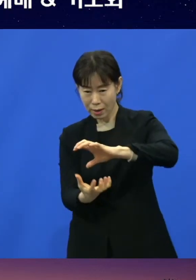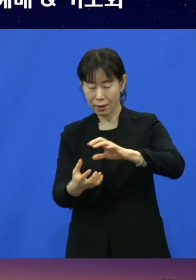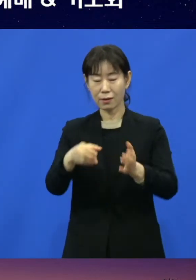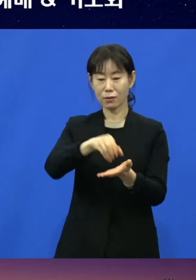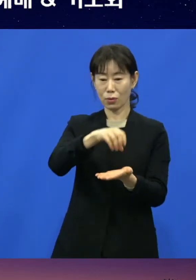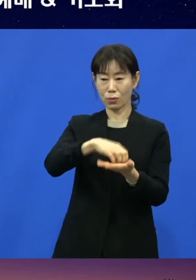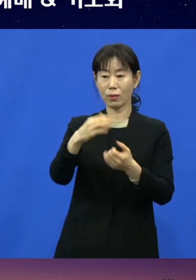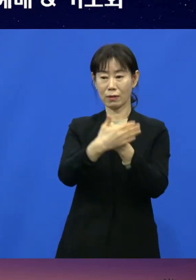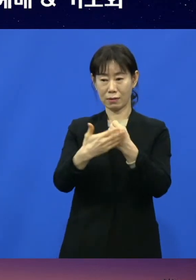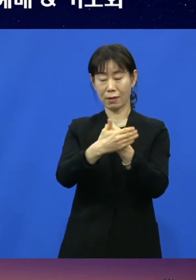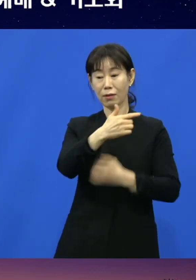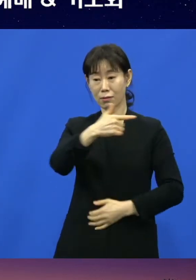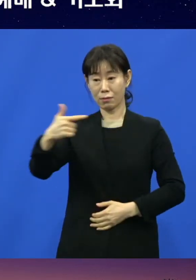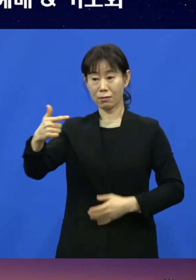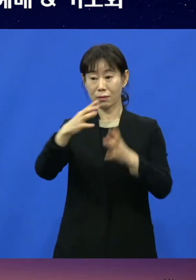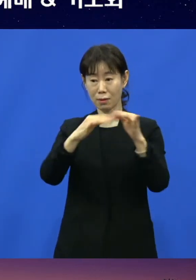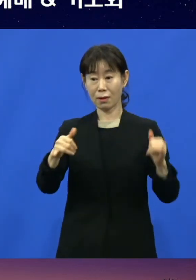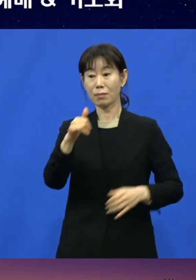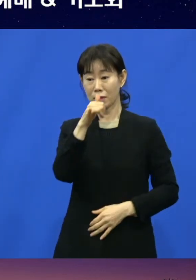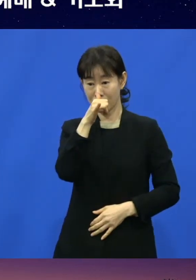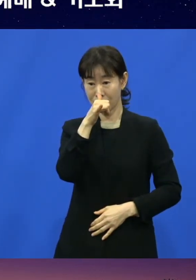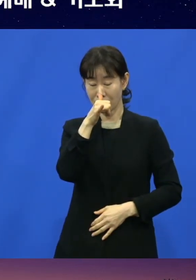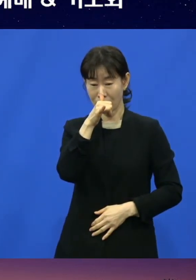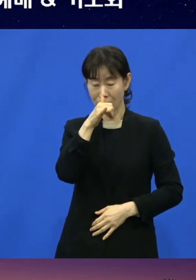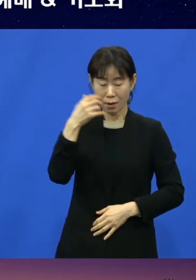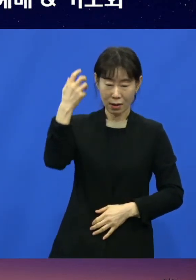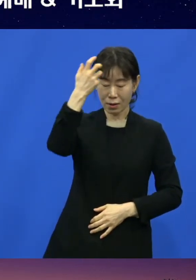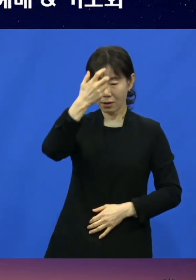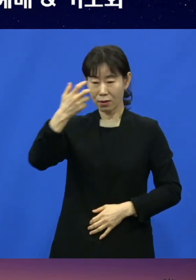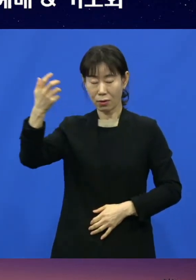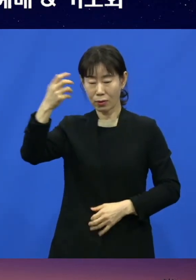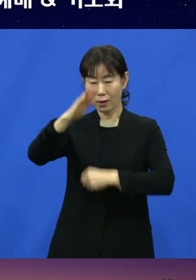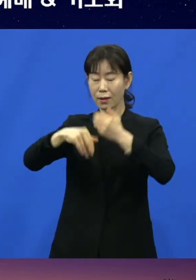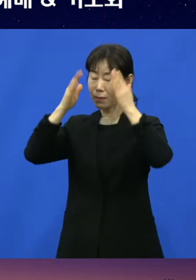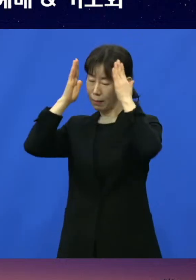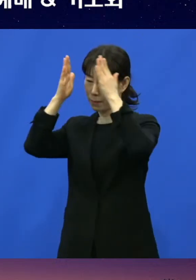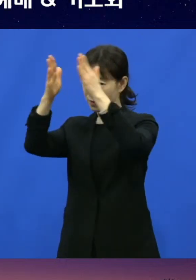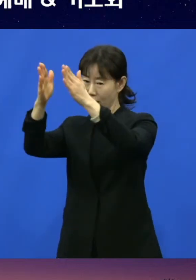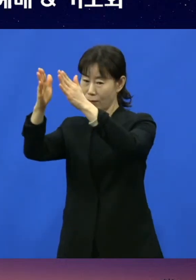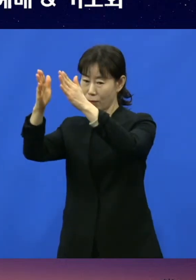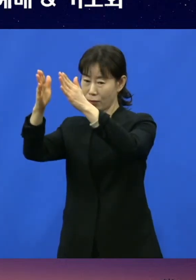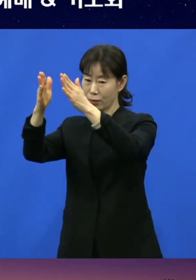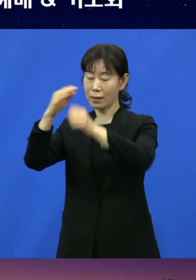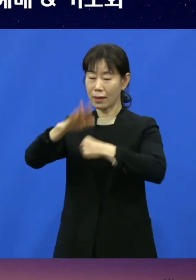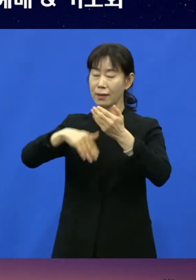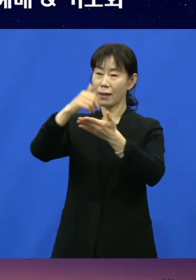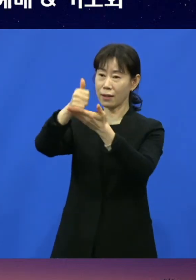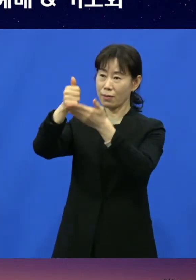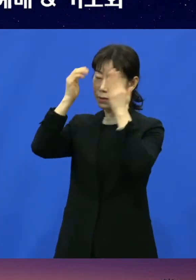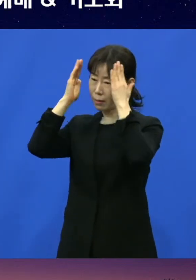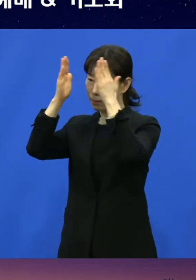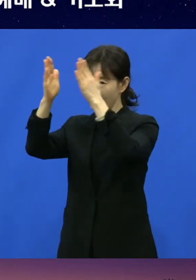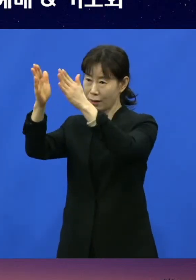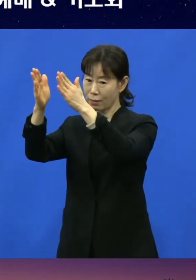거예요. 영혼이 막 사로잡히고, 그러니까 그 진리가 그날 그 사람에게 그 삶에